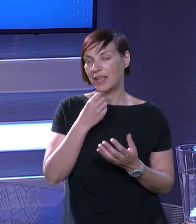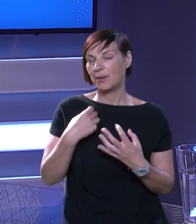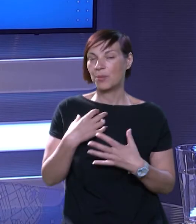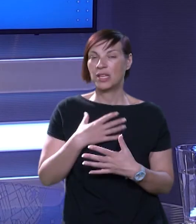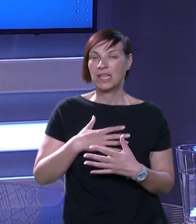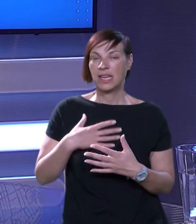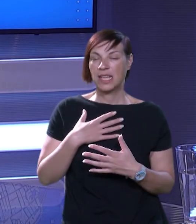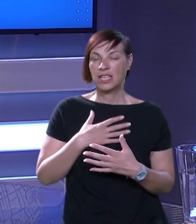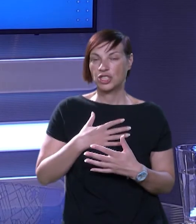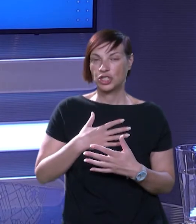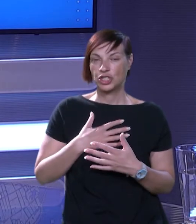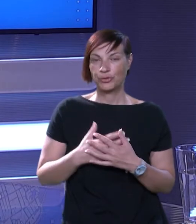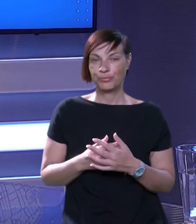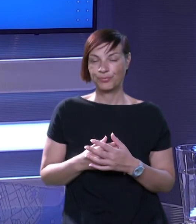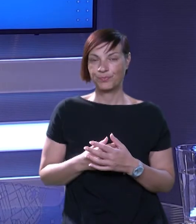nježno.